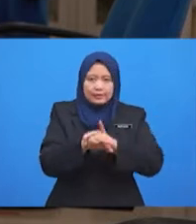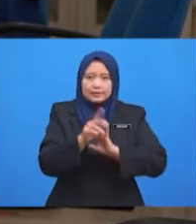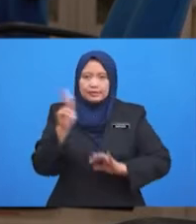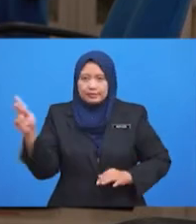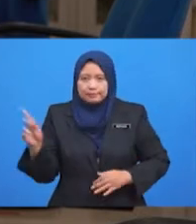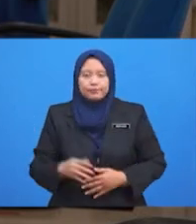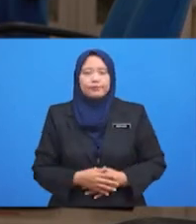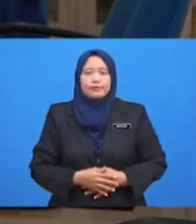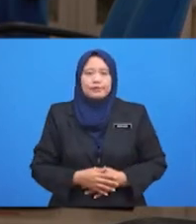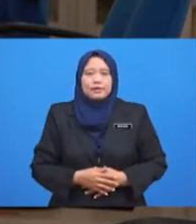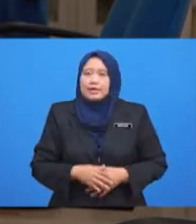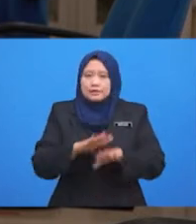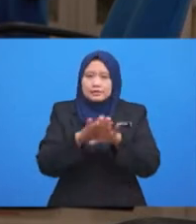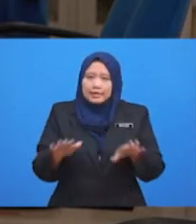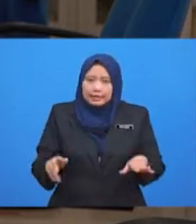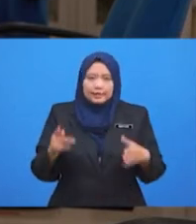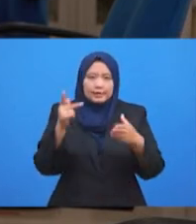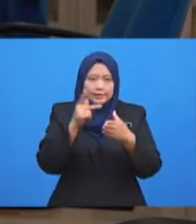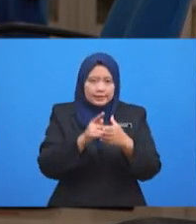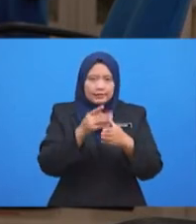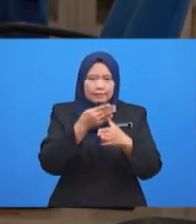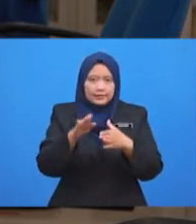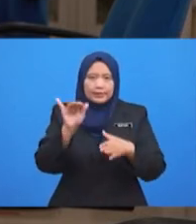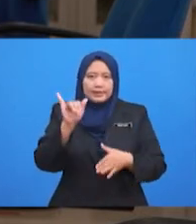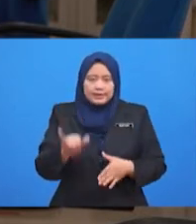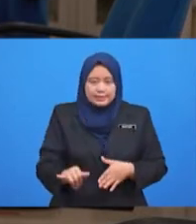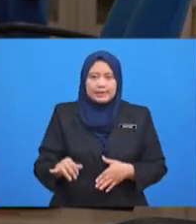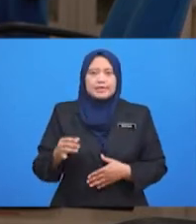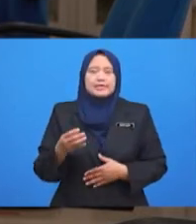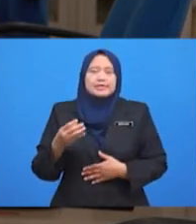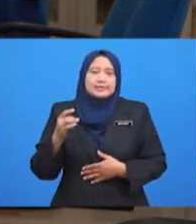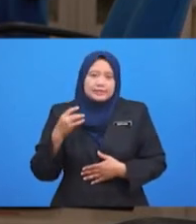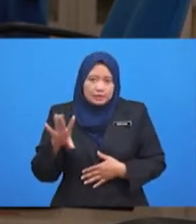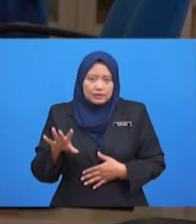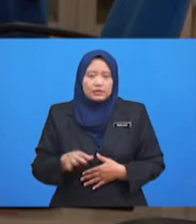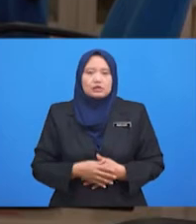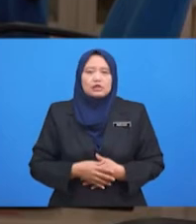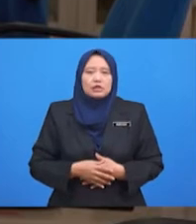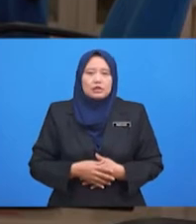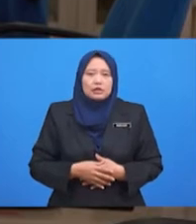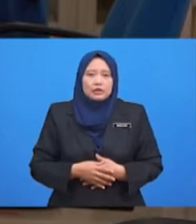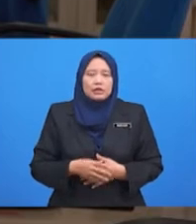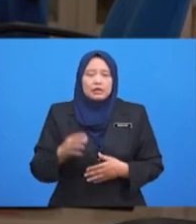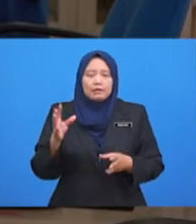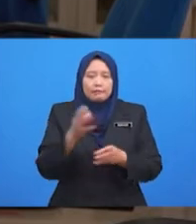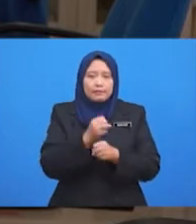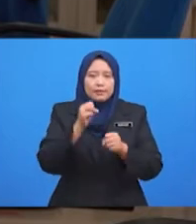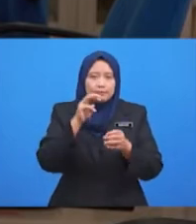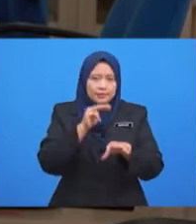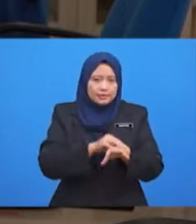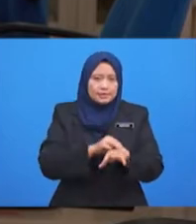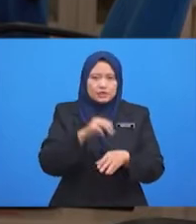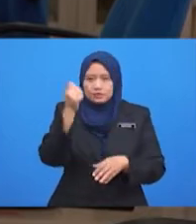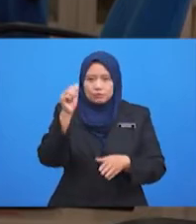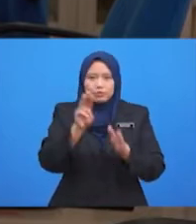pada bahagian kulit yang sensitif. Proses ini juga mengambil masa selama 10 minit. Padamkan suis